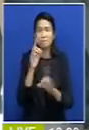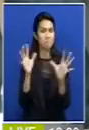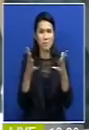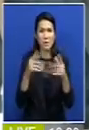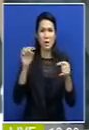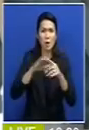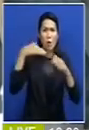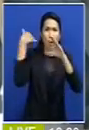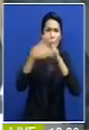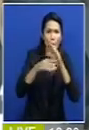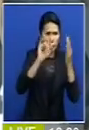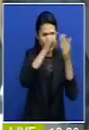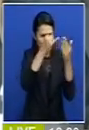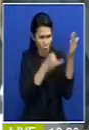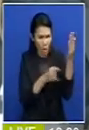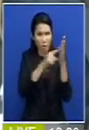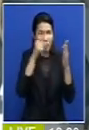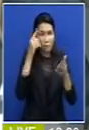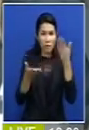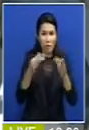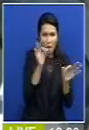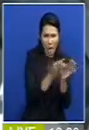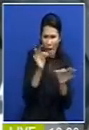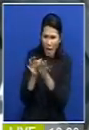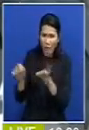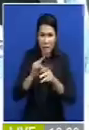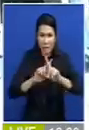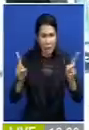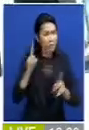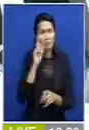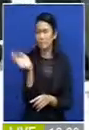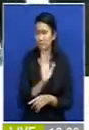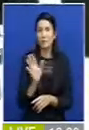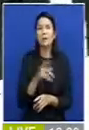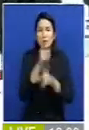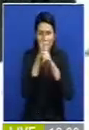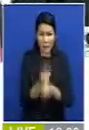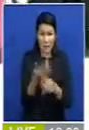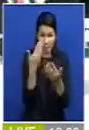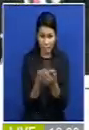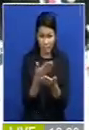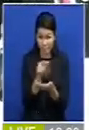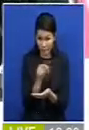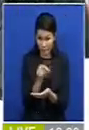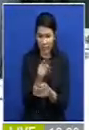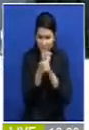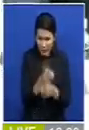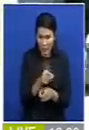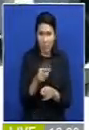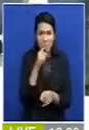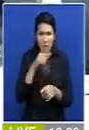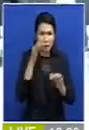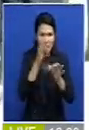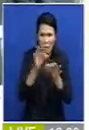ในเขตหรือว่าแบงค์เดียวกันหรือว่าต่างแบงค์นะครับแต่จะมีการคิดตามวงเงินถ้าสมมุติว่ามีการโอนมีการ